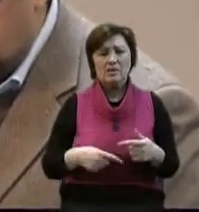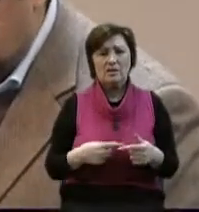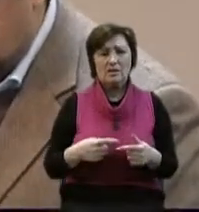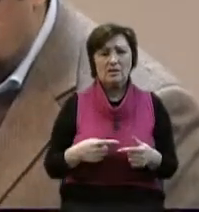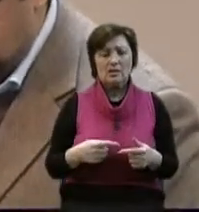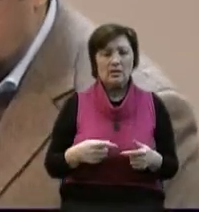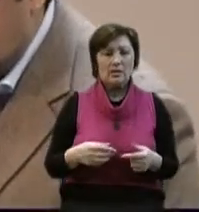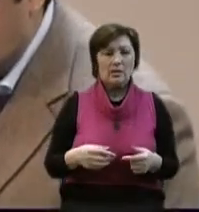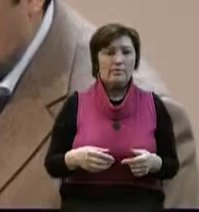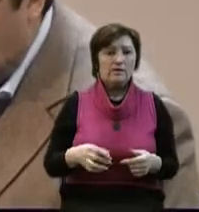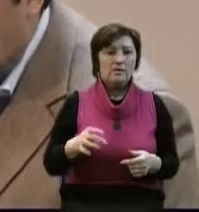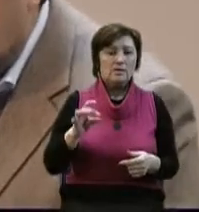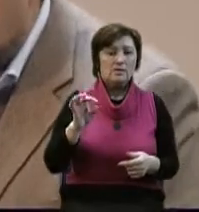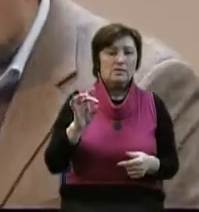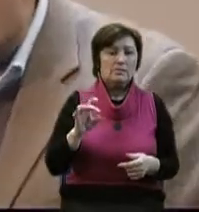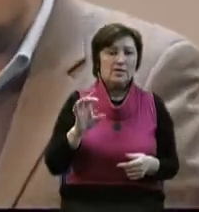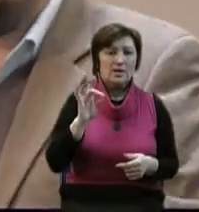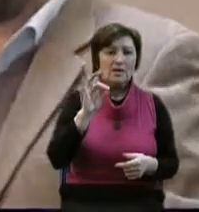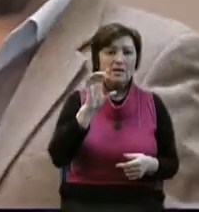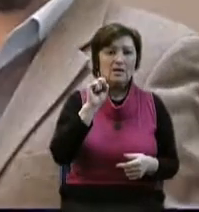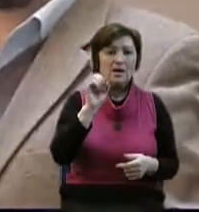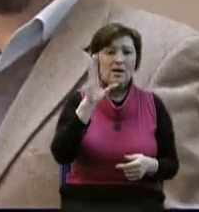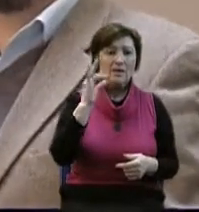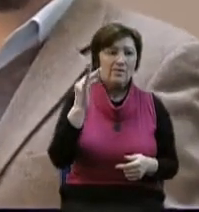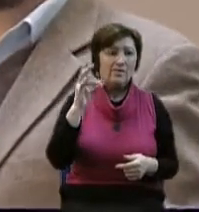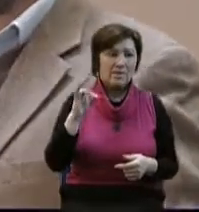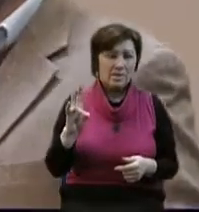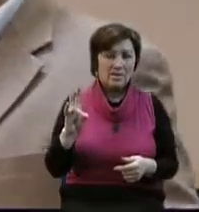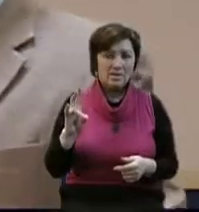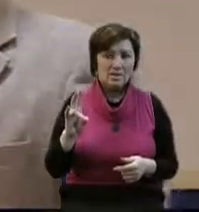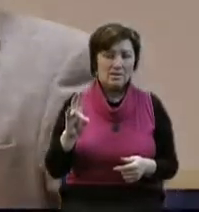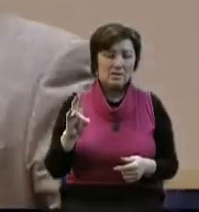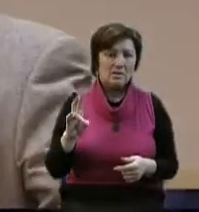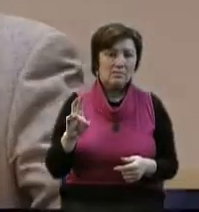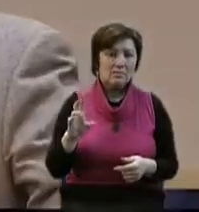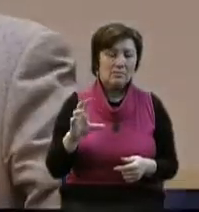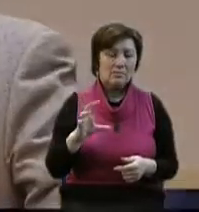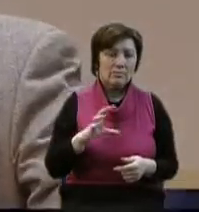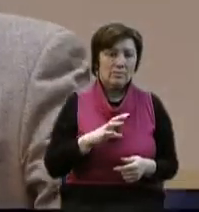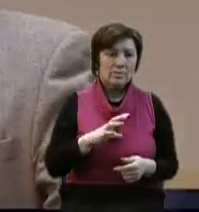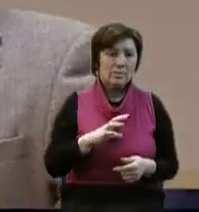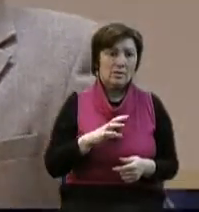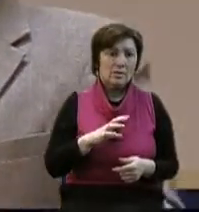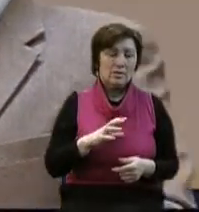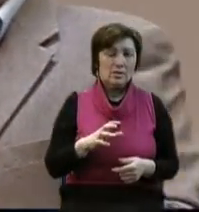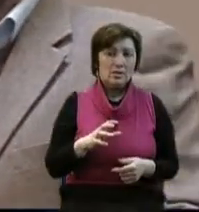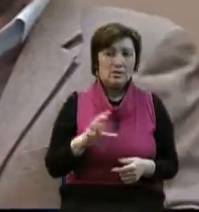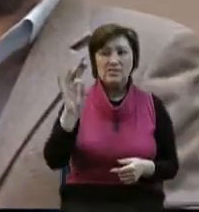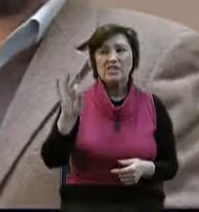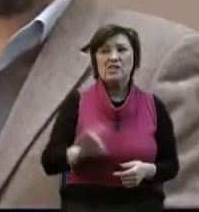раввины различного толка или рода, различных школ, они настолько